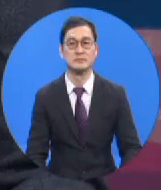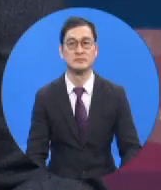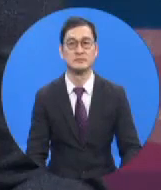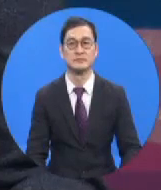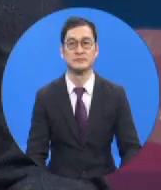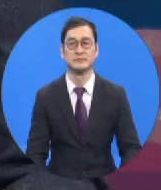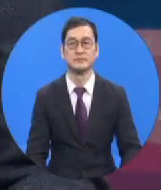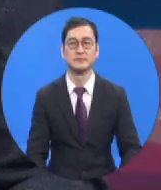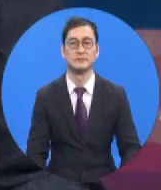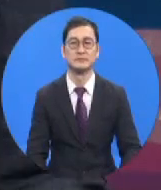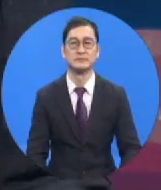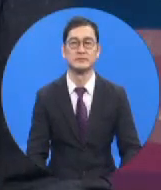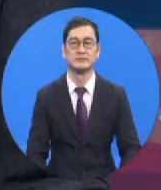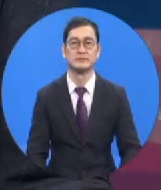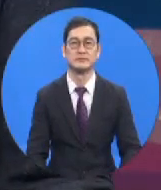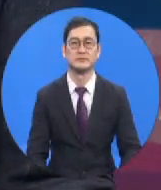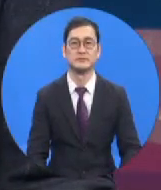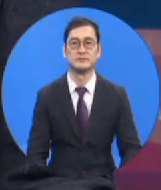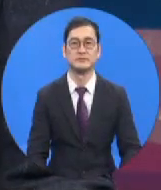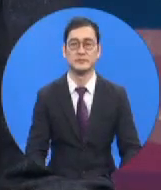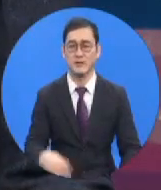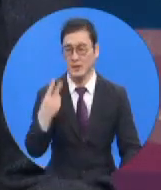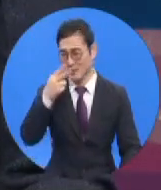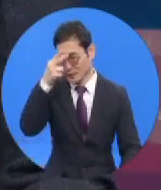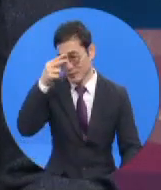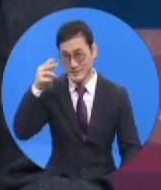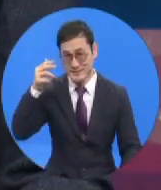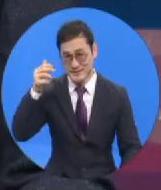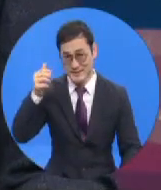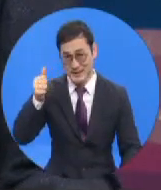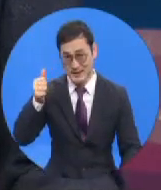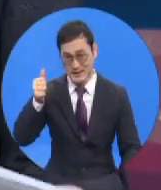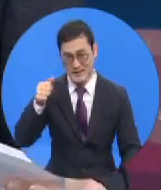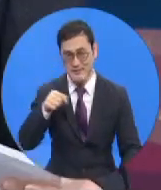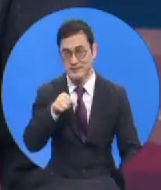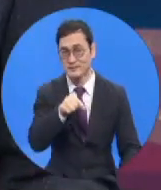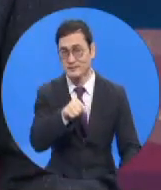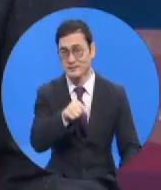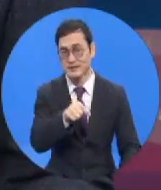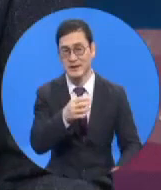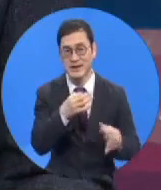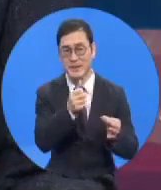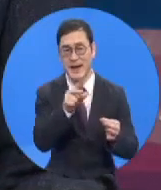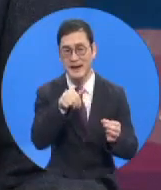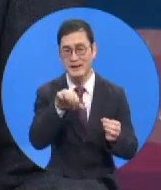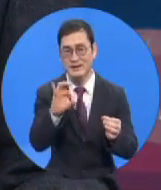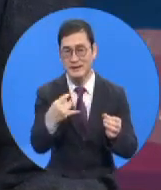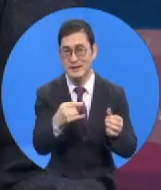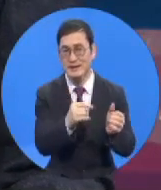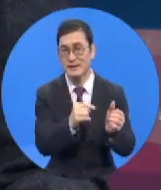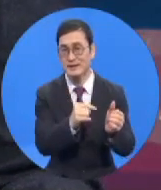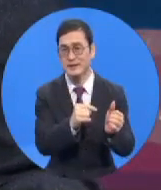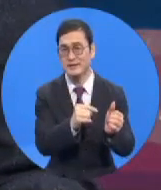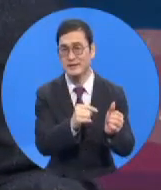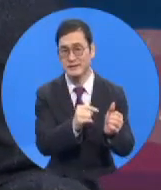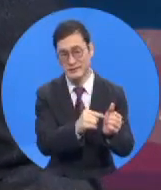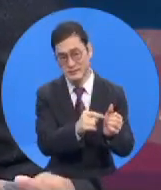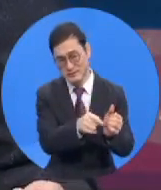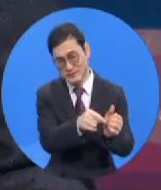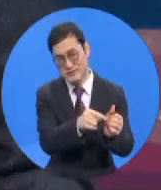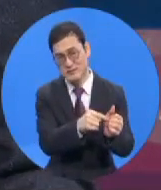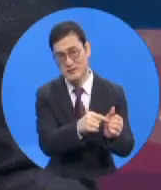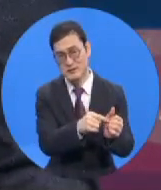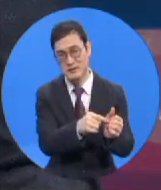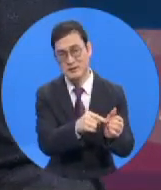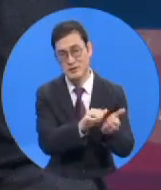재배당입니다. 윤석열 검찰총장이 김학의 전 차관의 출국 금지 과정에서 불법 논란이 일자